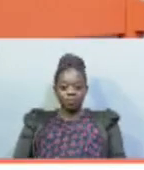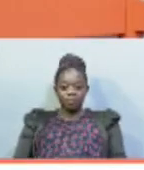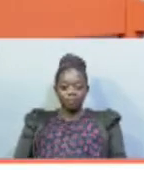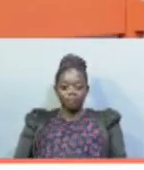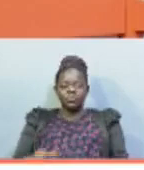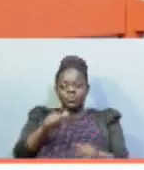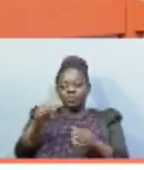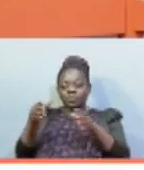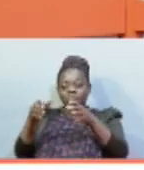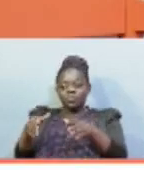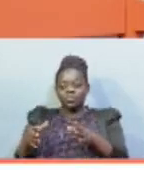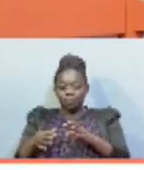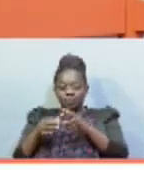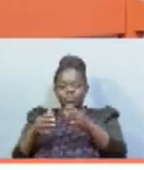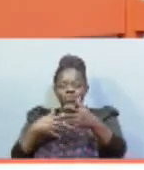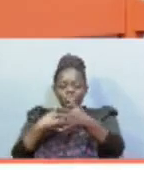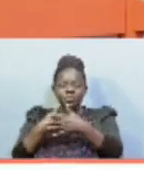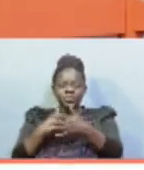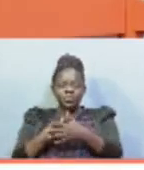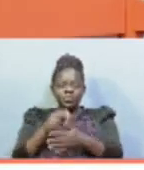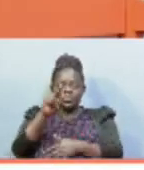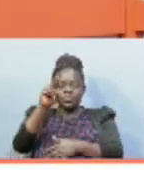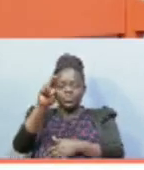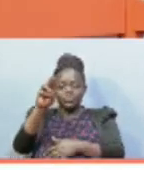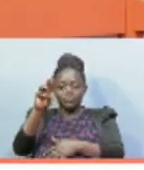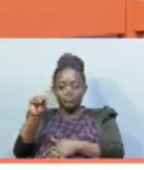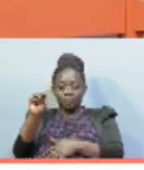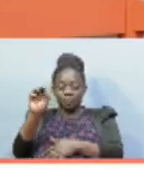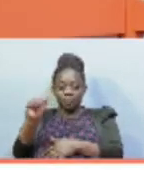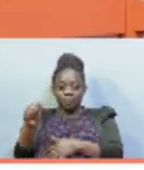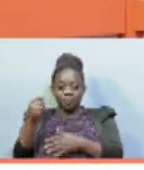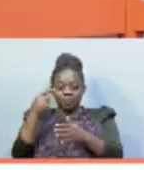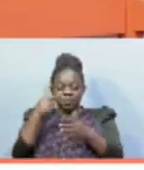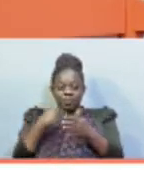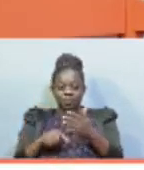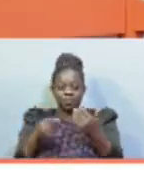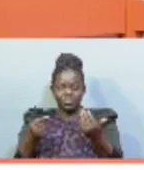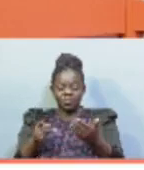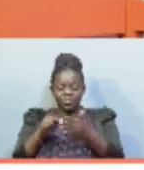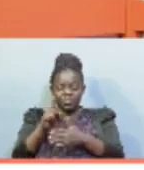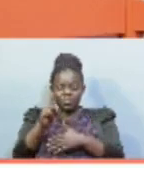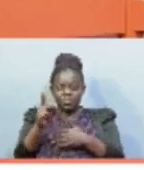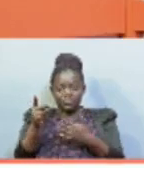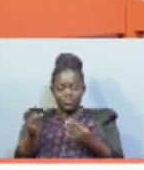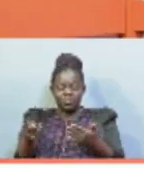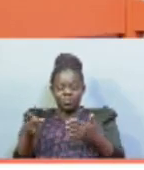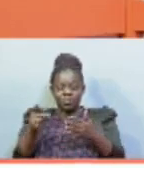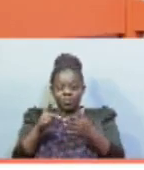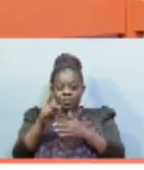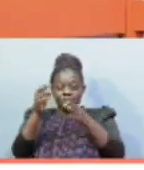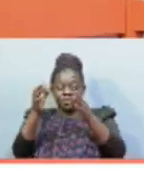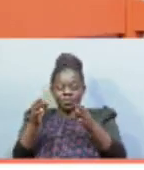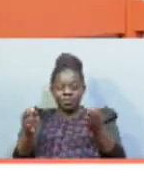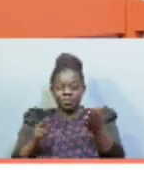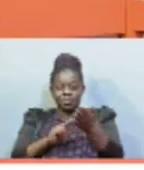Ate mu malala ekibiina ekigatta bannamakolero ekya Uganda Manufacturers Association kitegeezezza ng'ebbeeyi gy'emiwendo